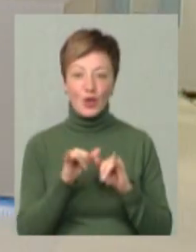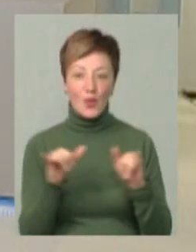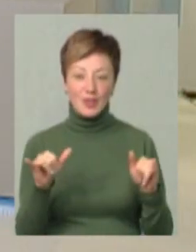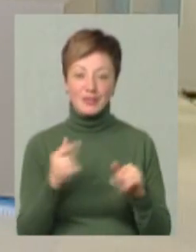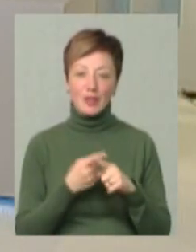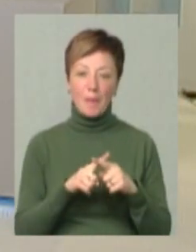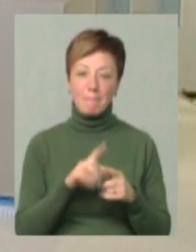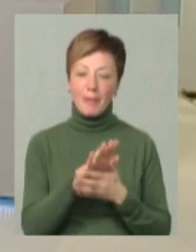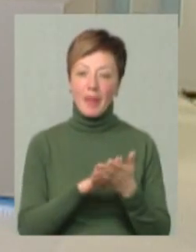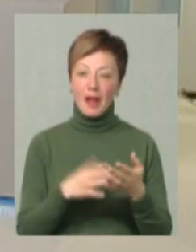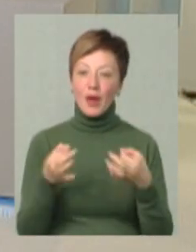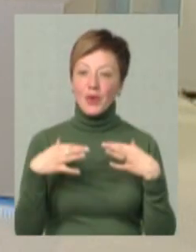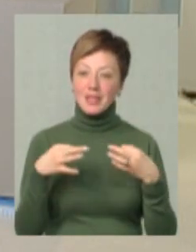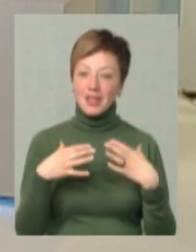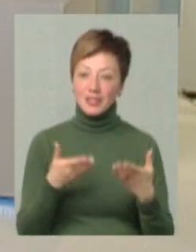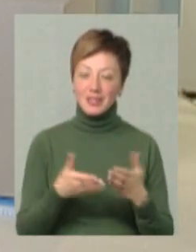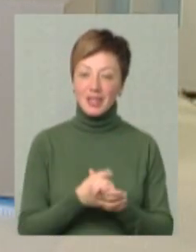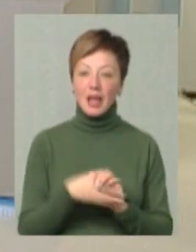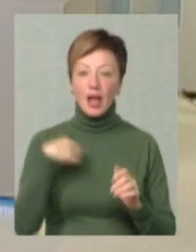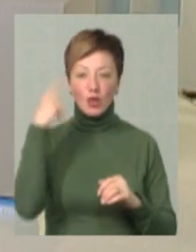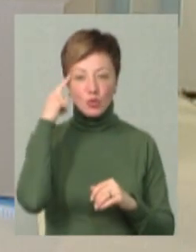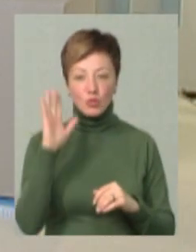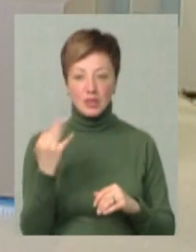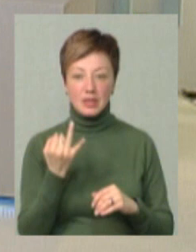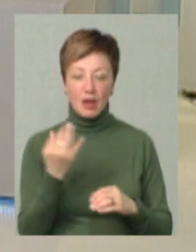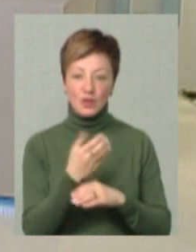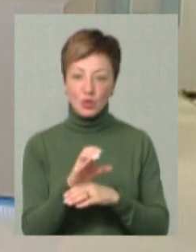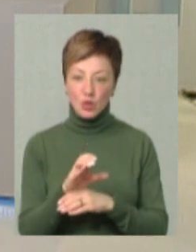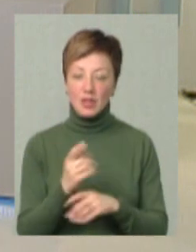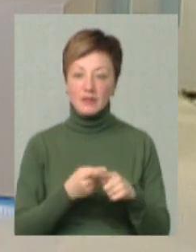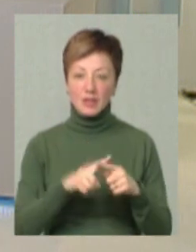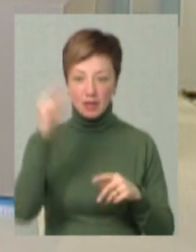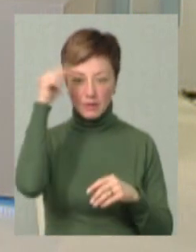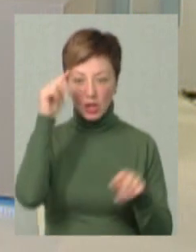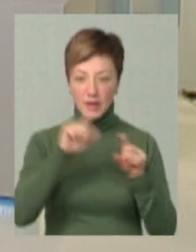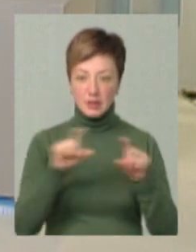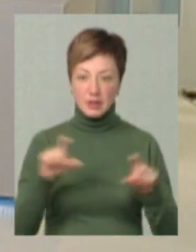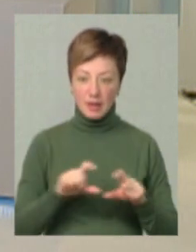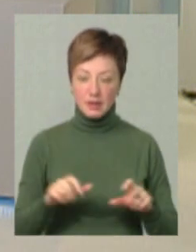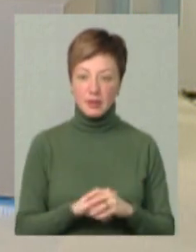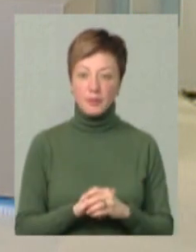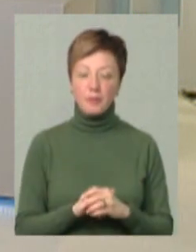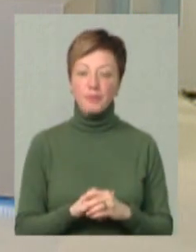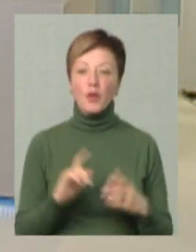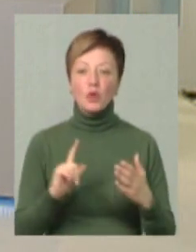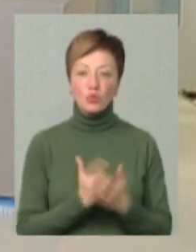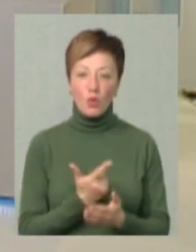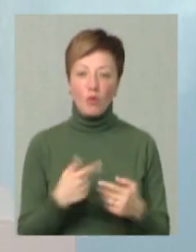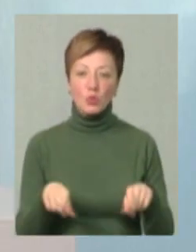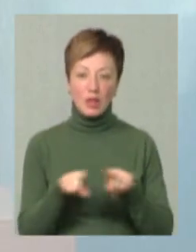за розвитком і потім ви нам розкажете. Я думаю, що будуть цікаві сюжети в цих навчальних закладах. Знову